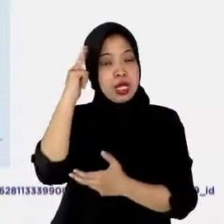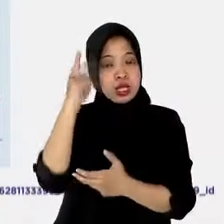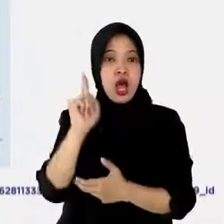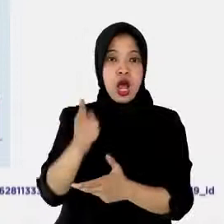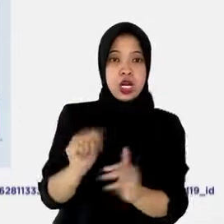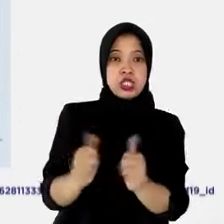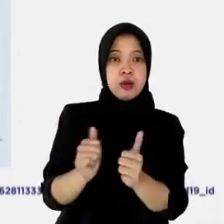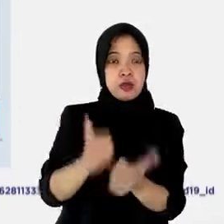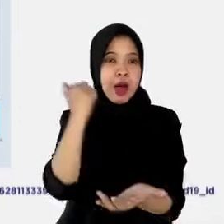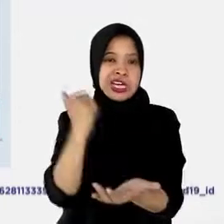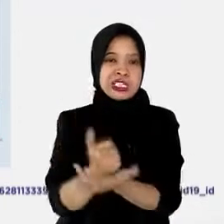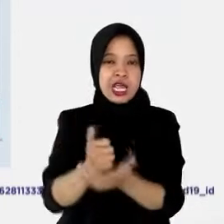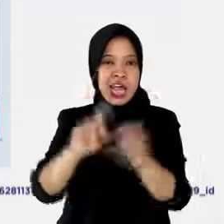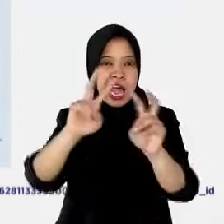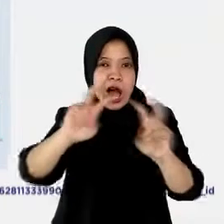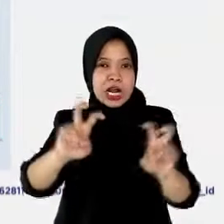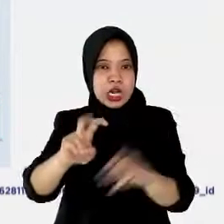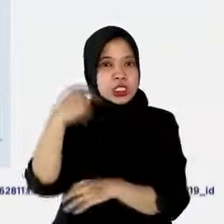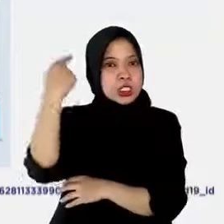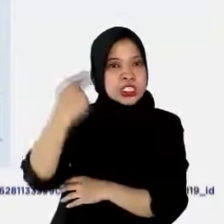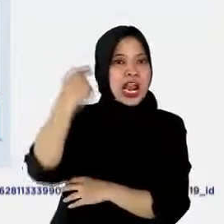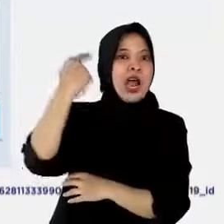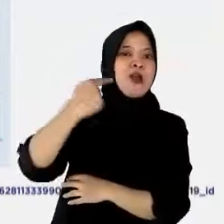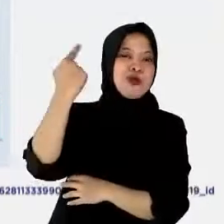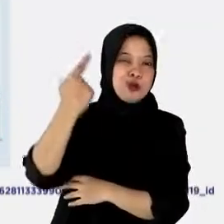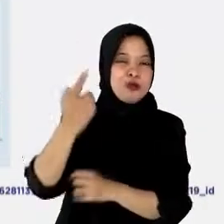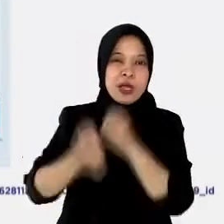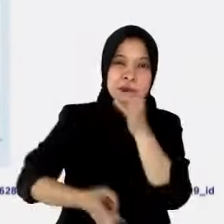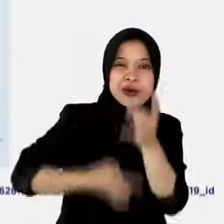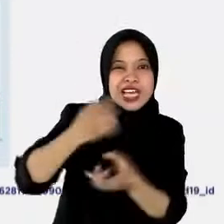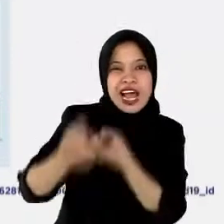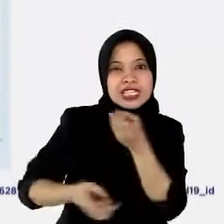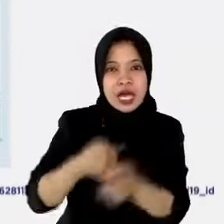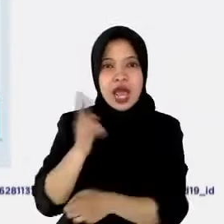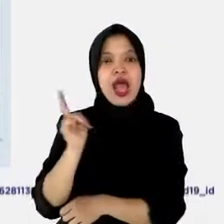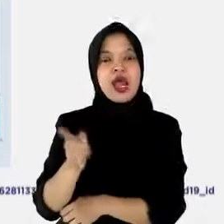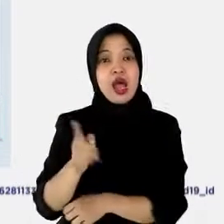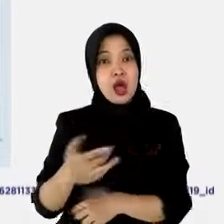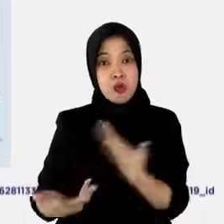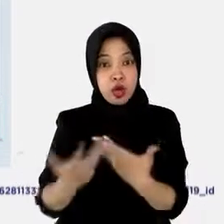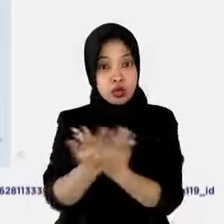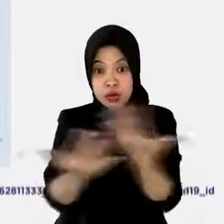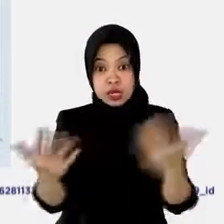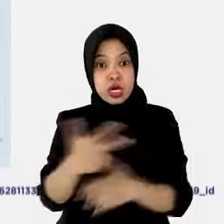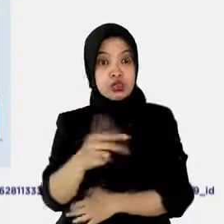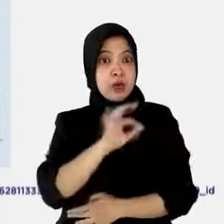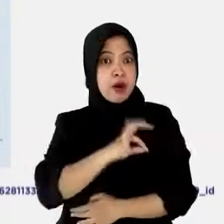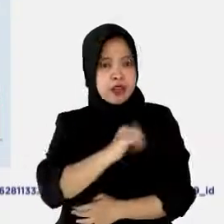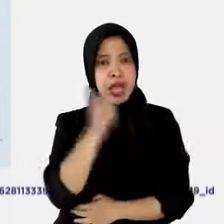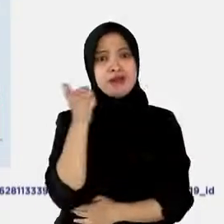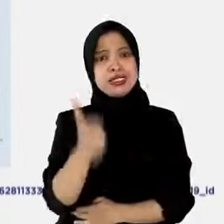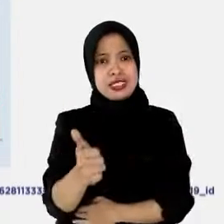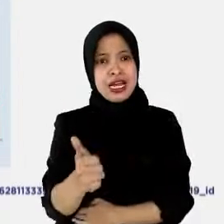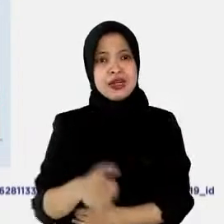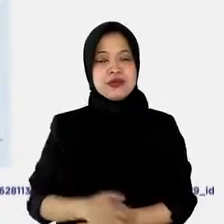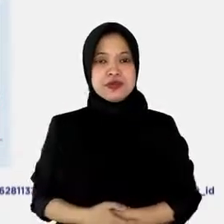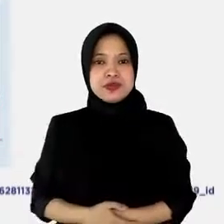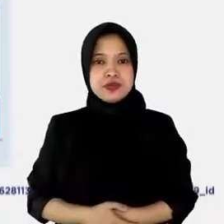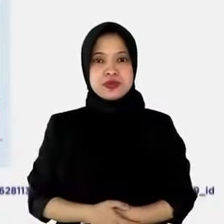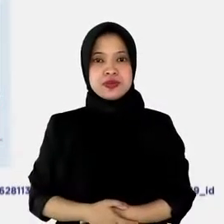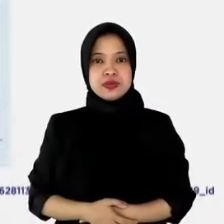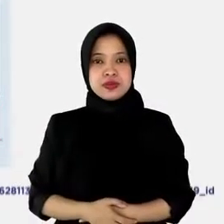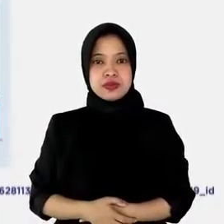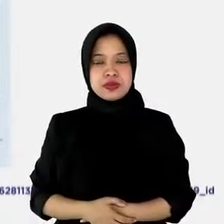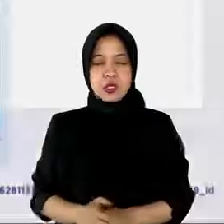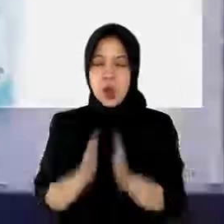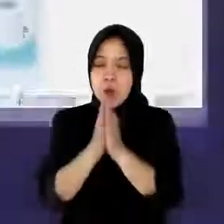pemerintah yang menyediakan hasil analisis rutin beserta penjelasannya dapat dimanfaatkan dengan sebaik-baiknya untuk